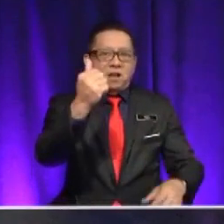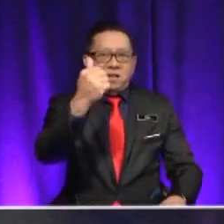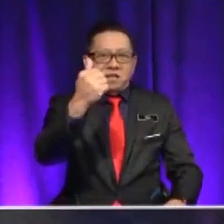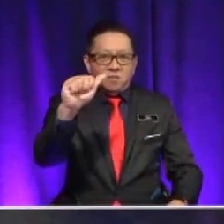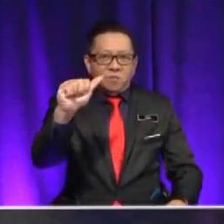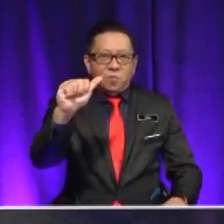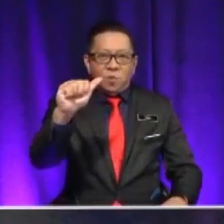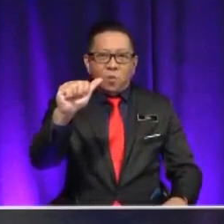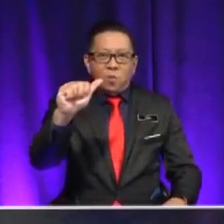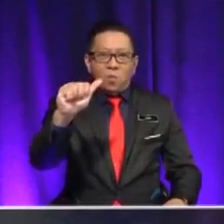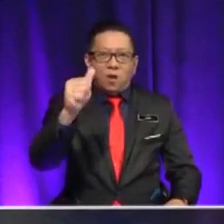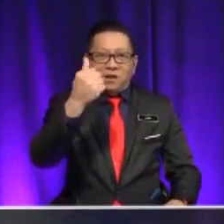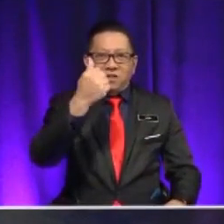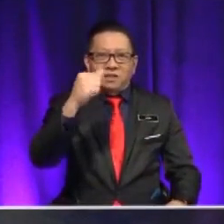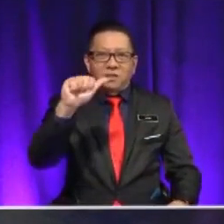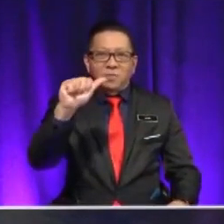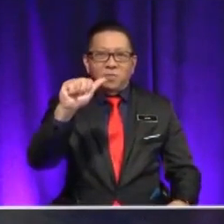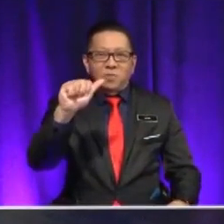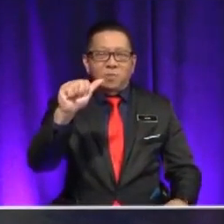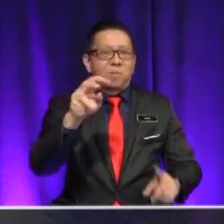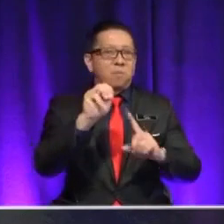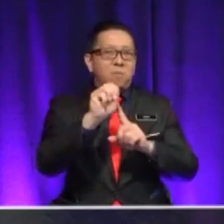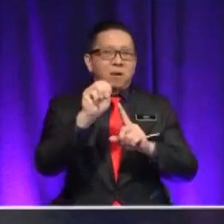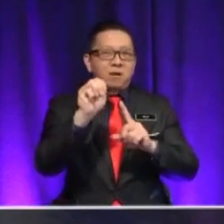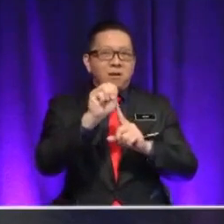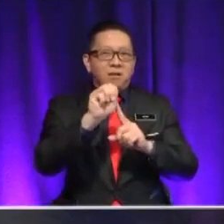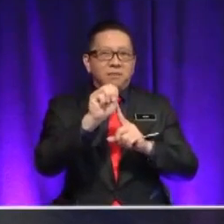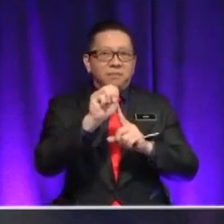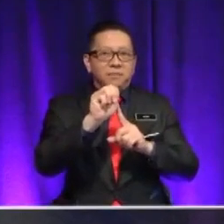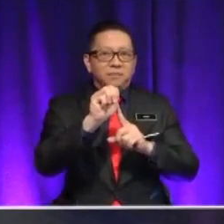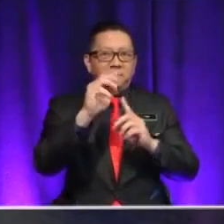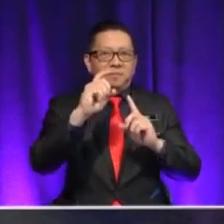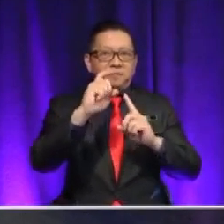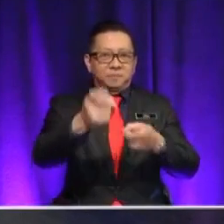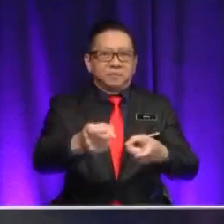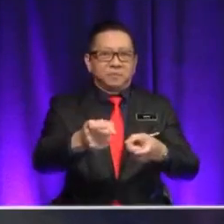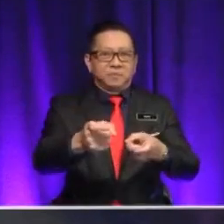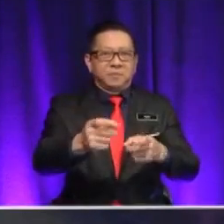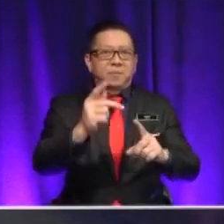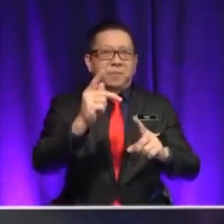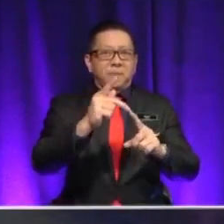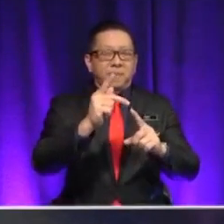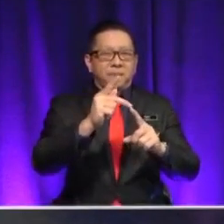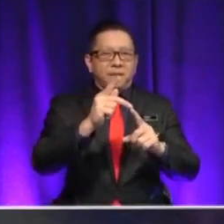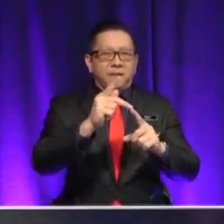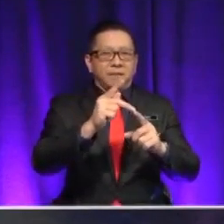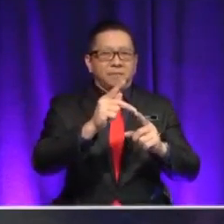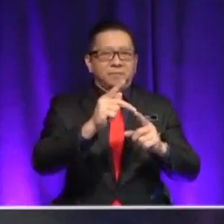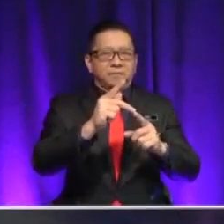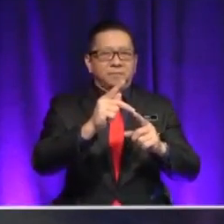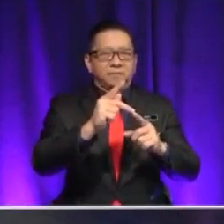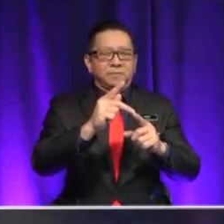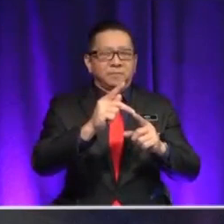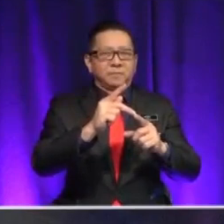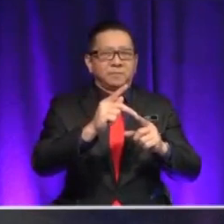10 lah. 10 mata. Mungkin kita berikan ganjaran pada papan ganjaran di sebelah Mira tu. Okey, kita